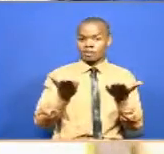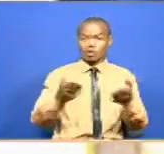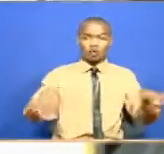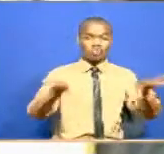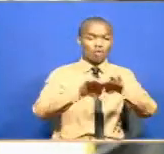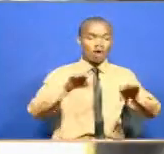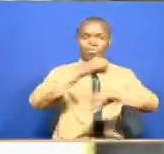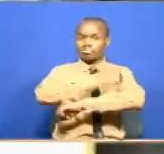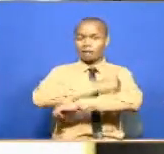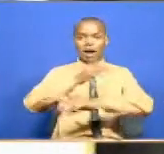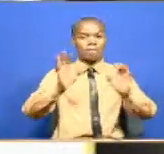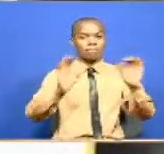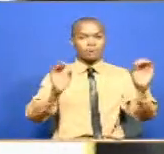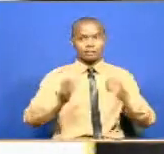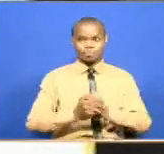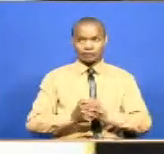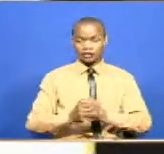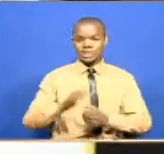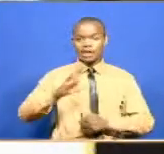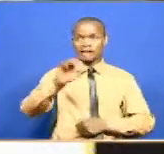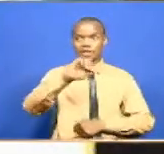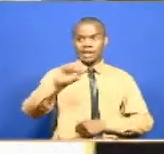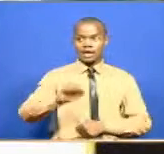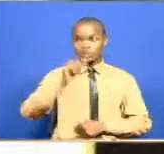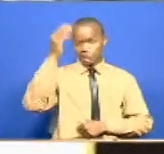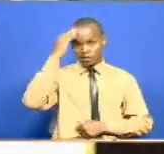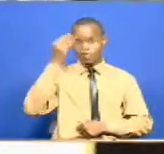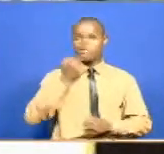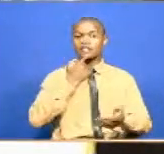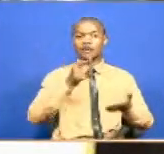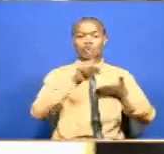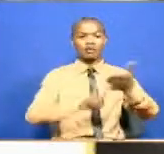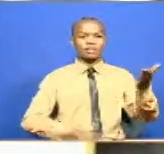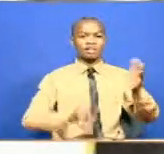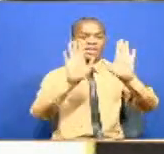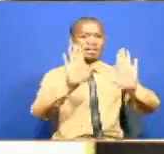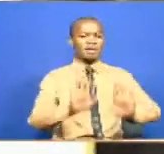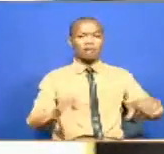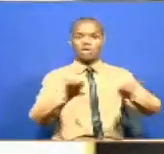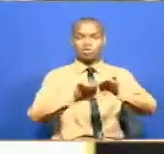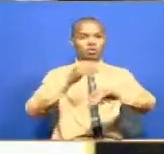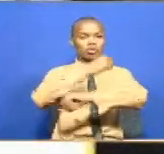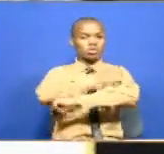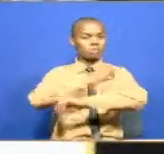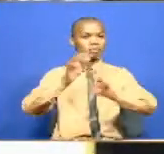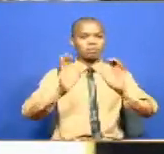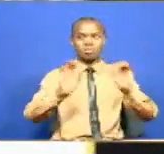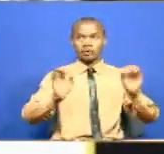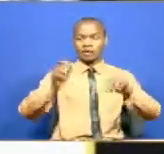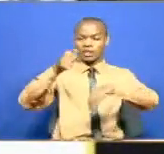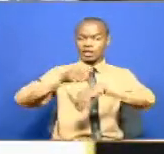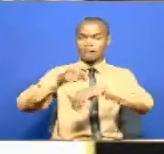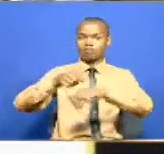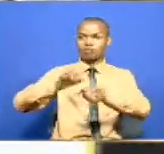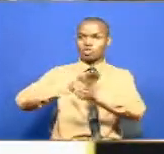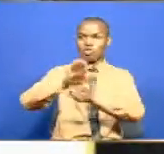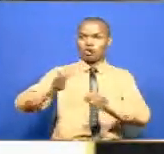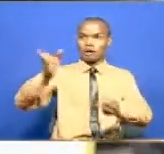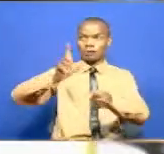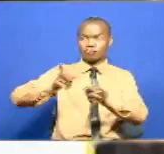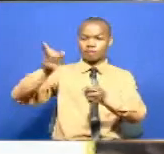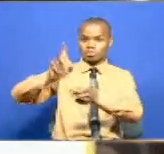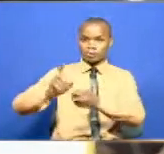schools again. Waziri George Magoha asema hakuna haja ya kufunga tena shule licha ya msambao wa corona. Shule